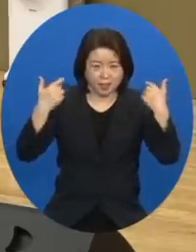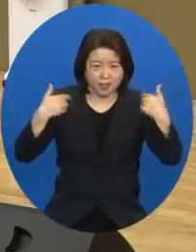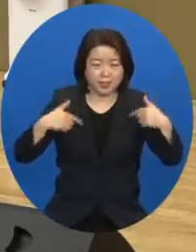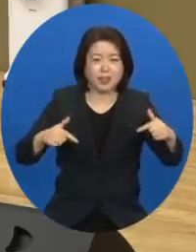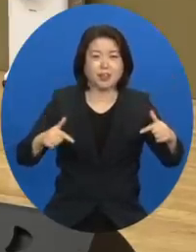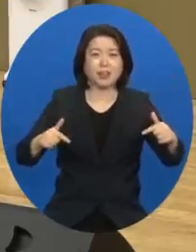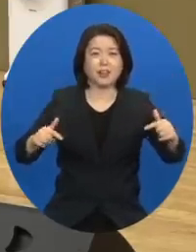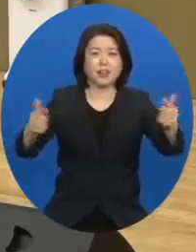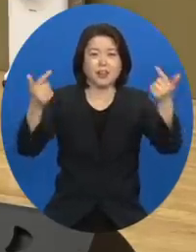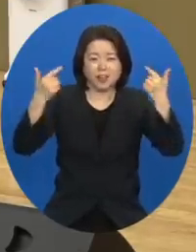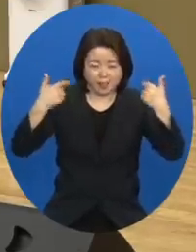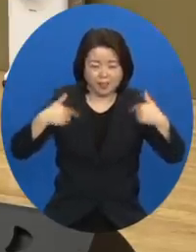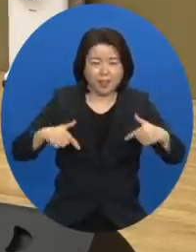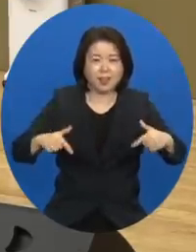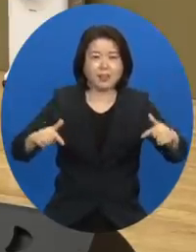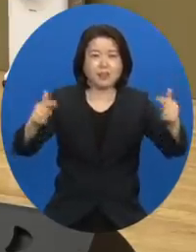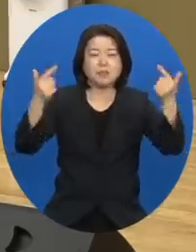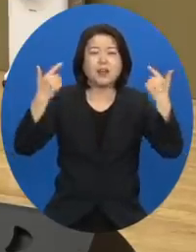날마다